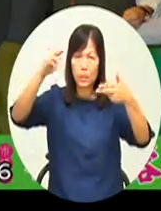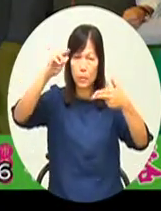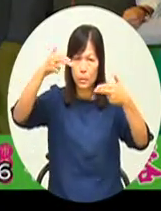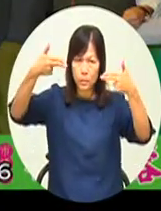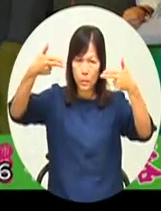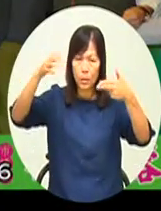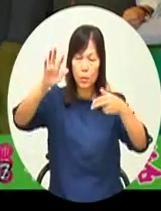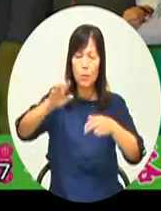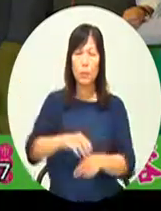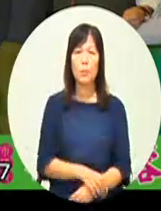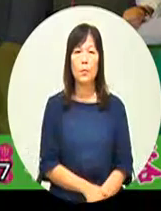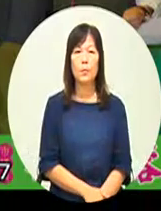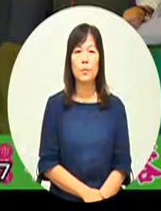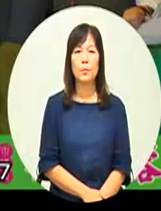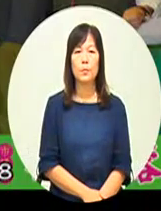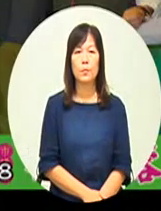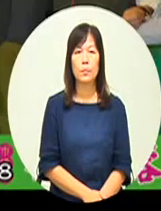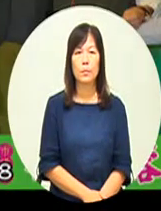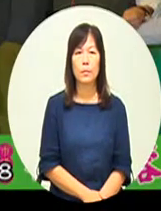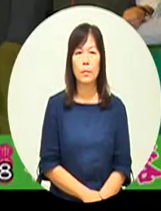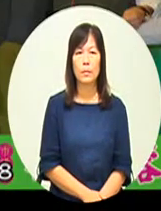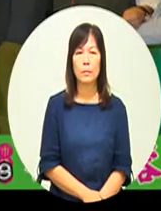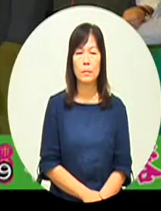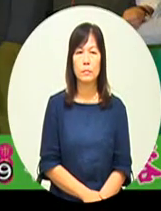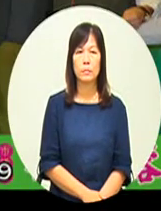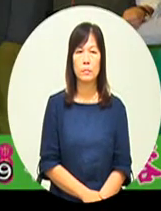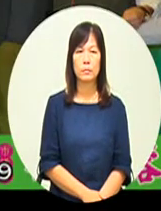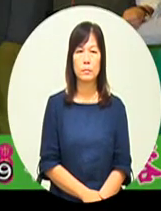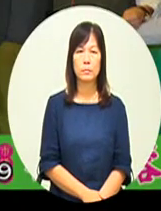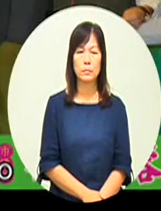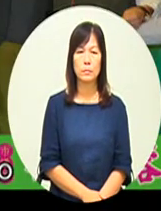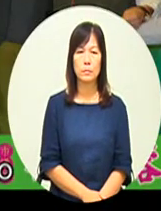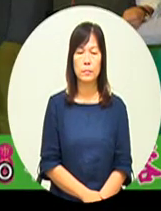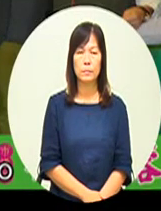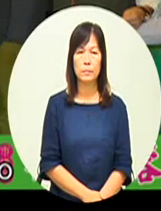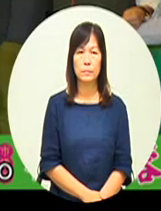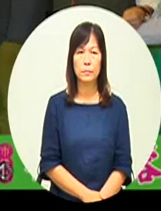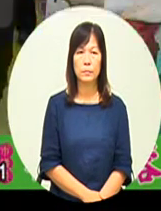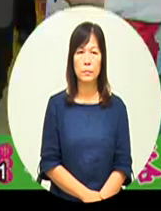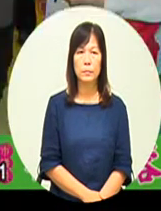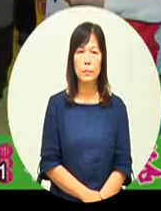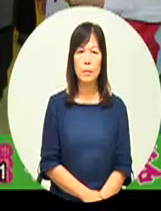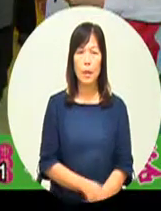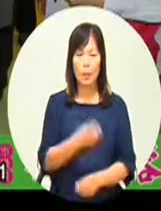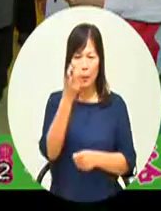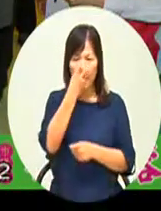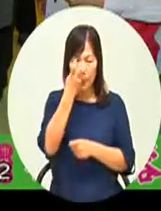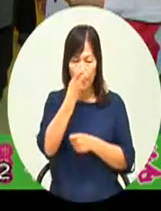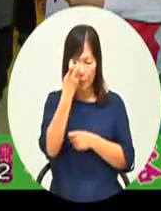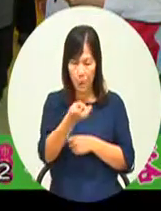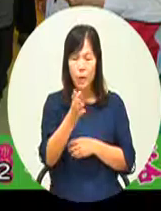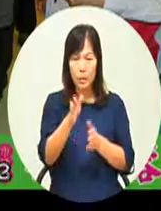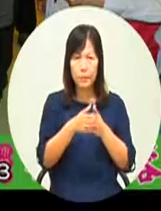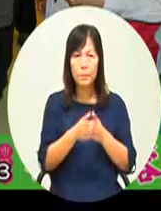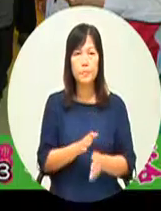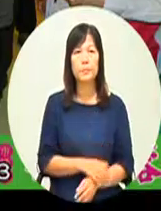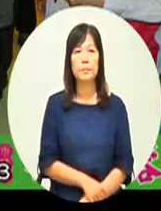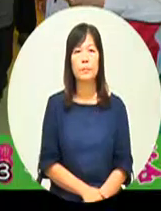且嘞，哈，这个监视系统，这个监视器啊，做会刊。结果